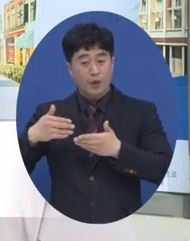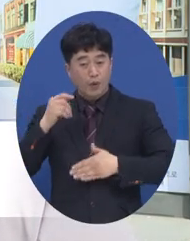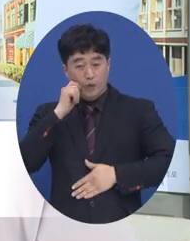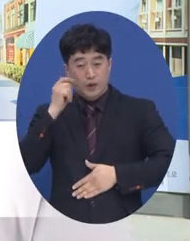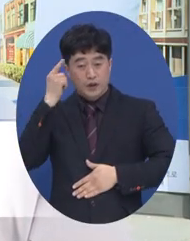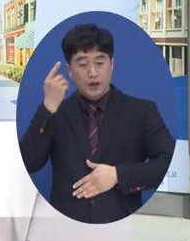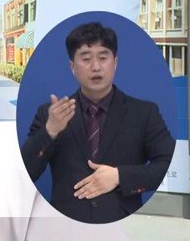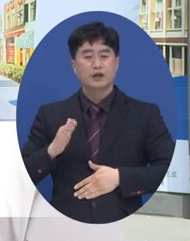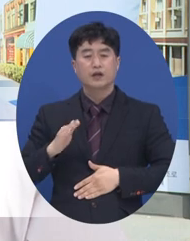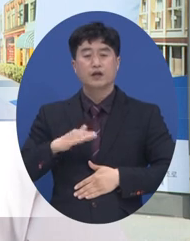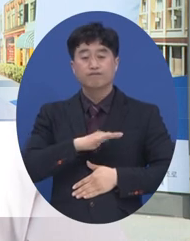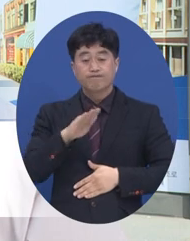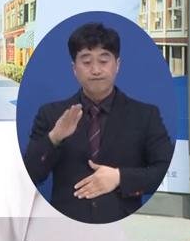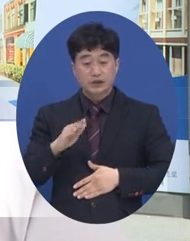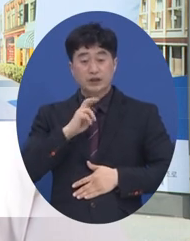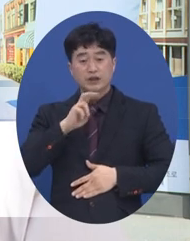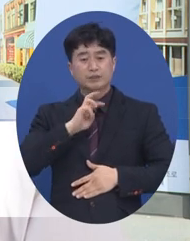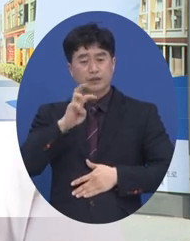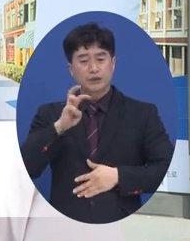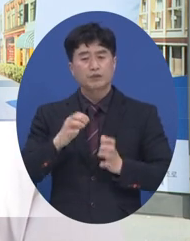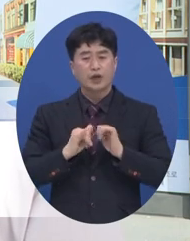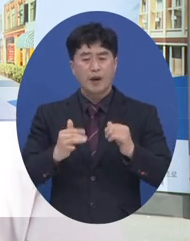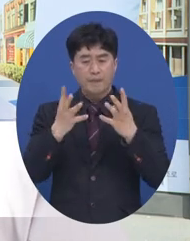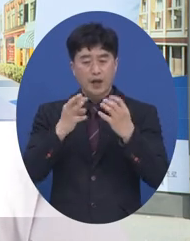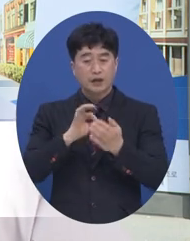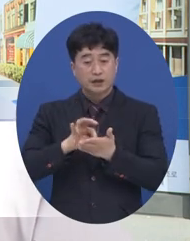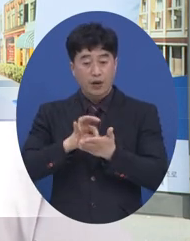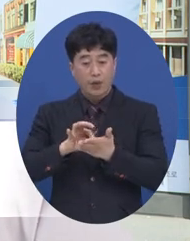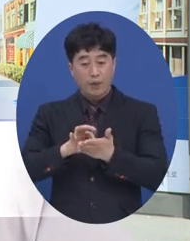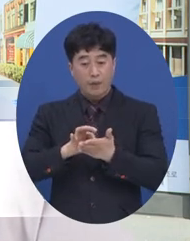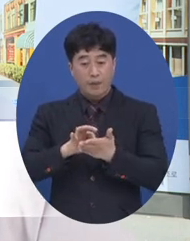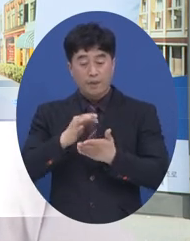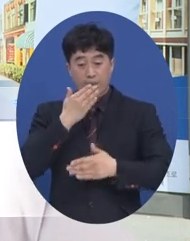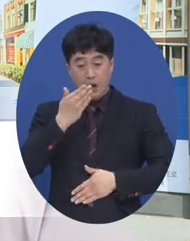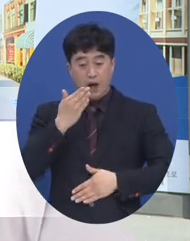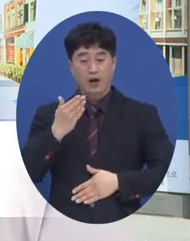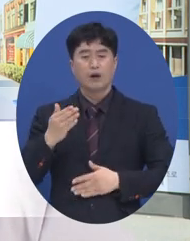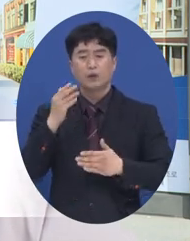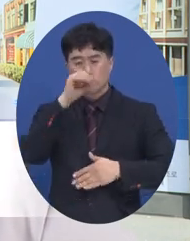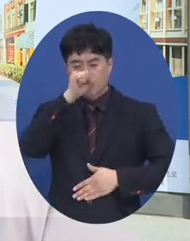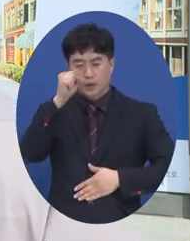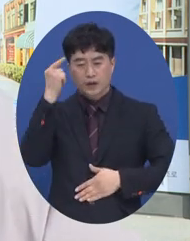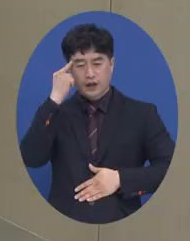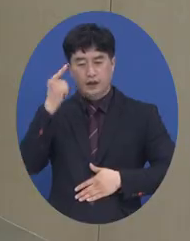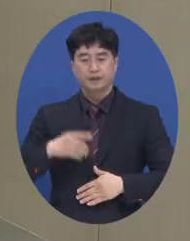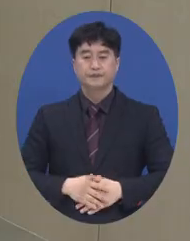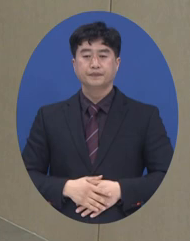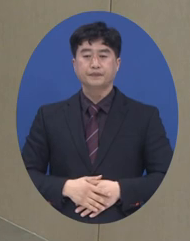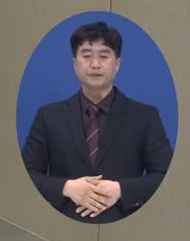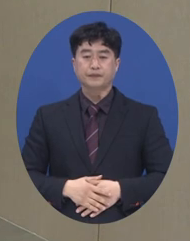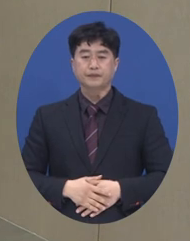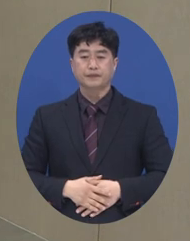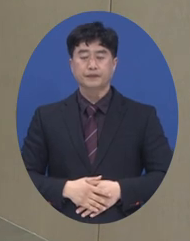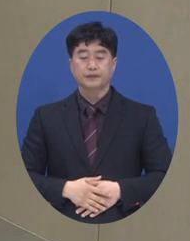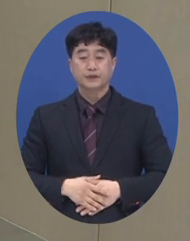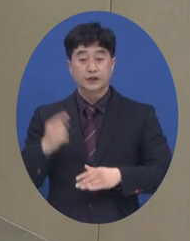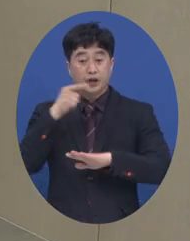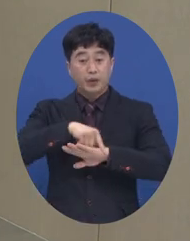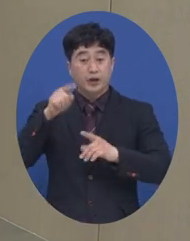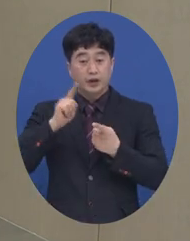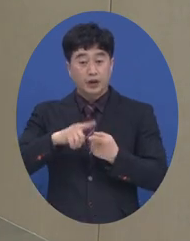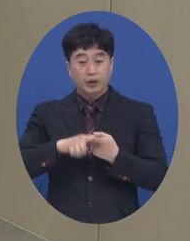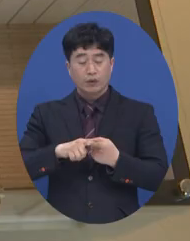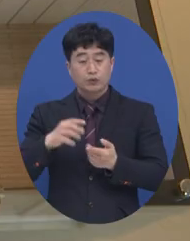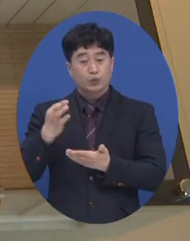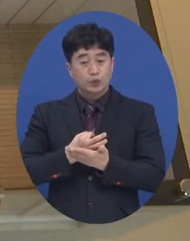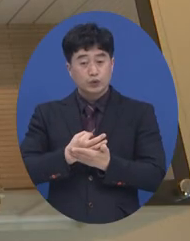같은 20대, 30대 분들에게도 많은 이용이 될 수 있을 것 같아서 긍정적으로 바라보고 있습니다. 설계대로라면